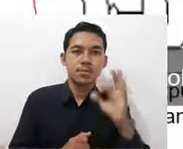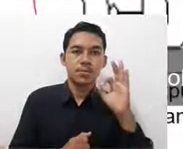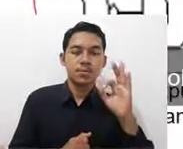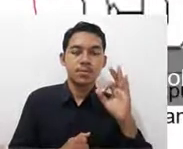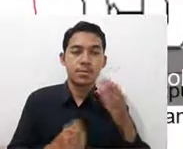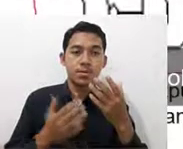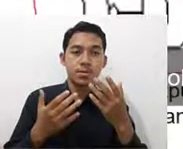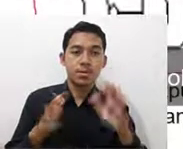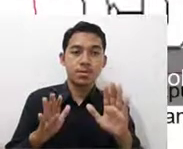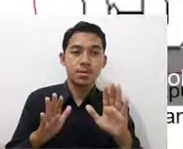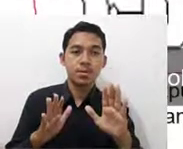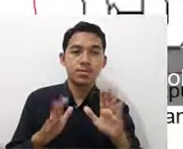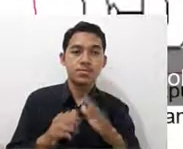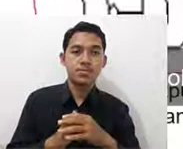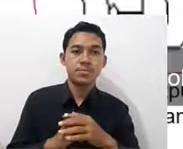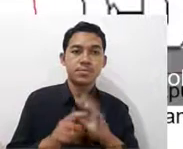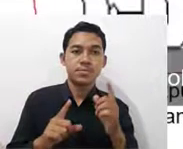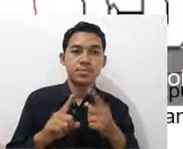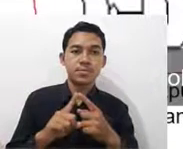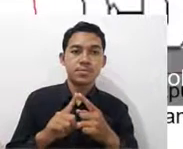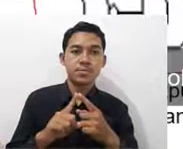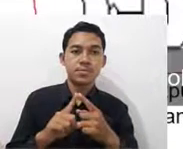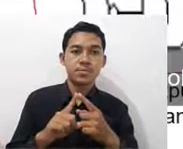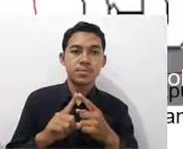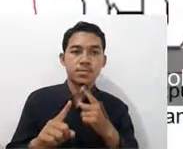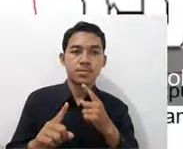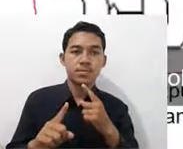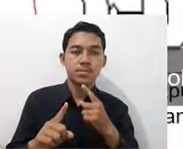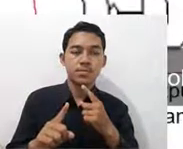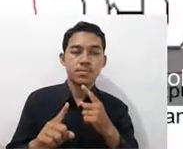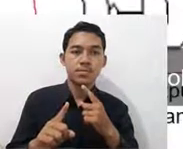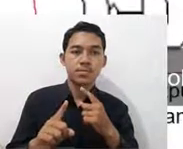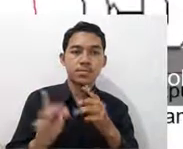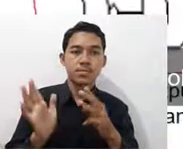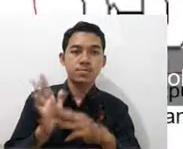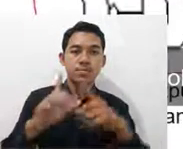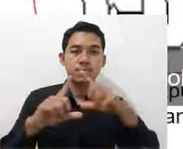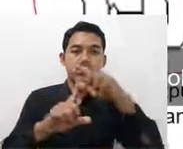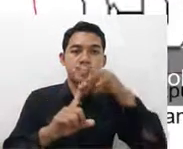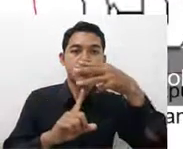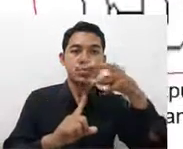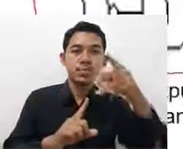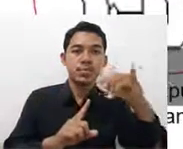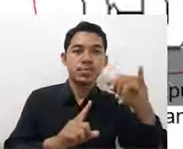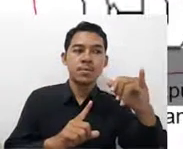Oke, sekian dari materi gerbang logika